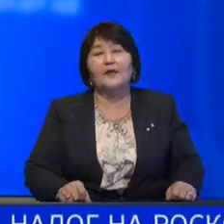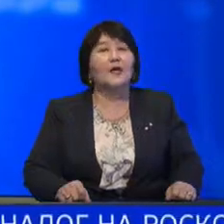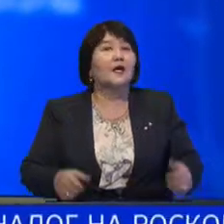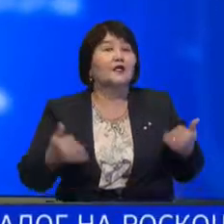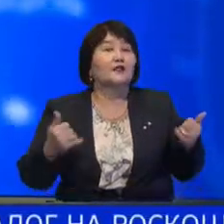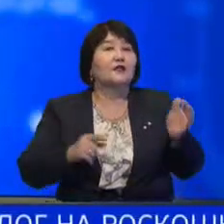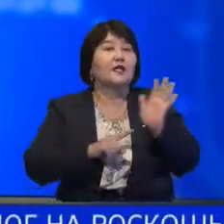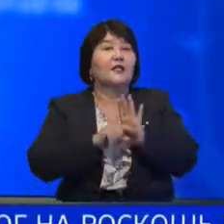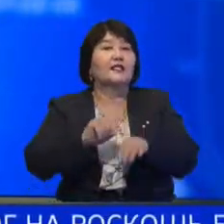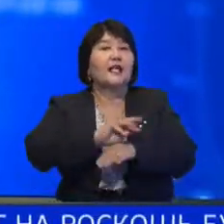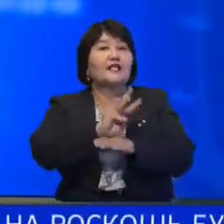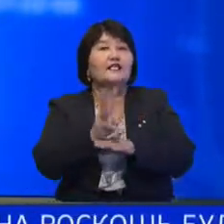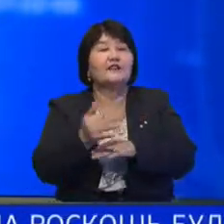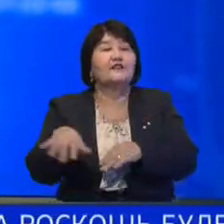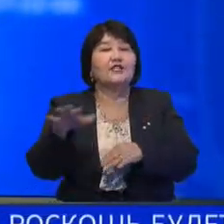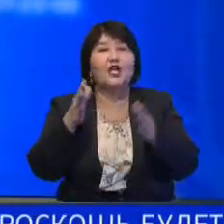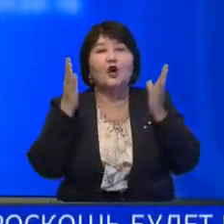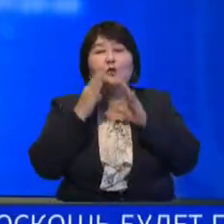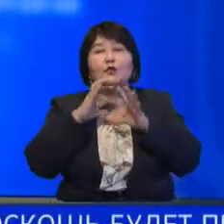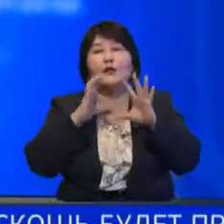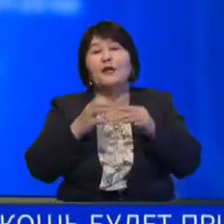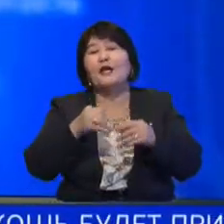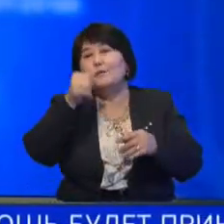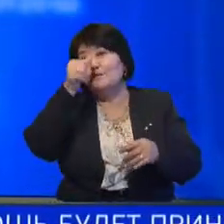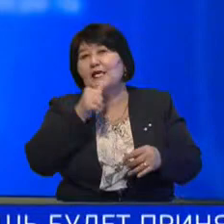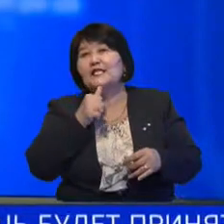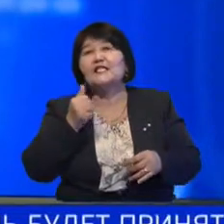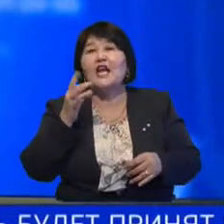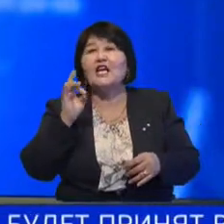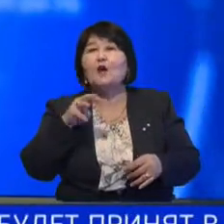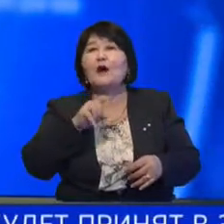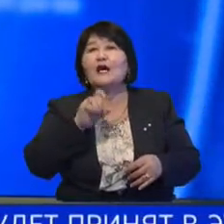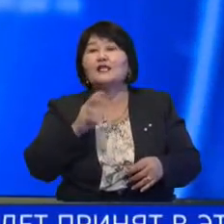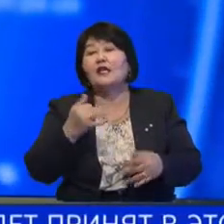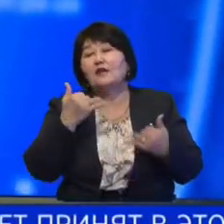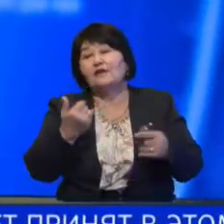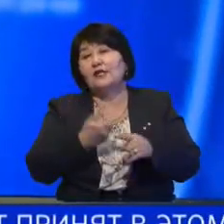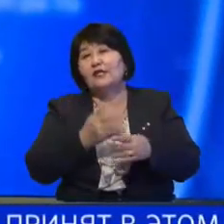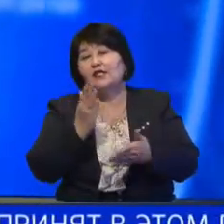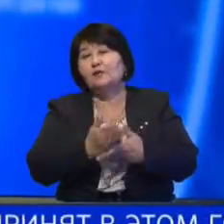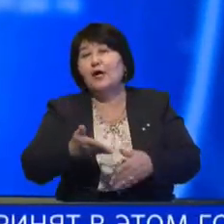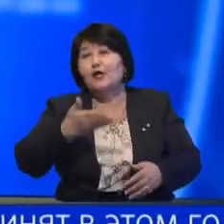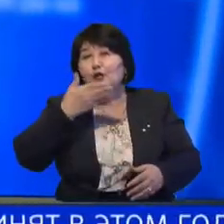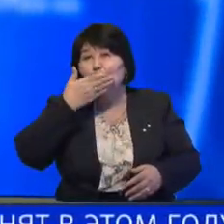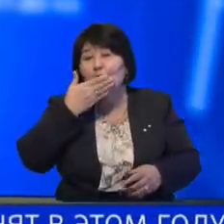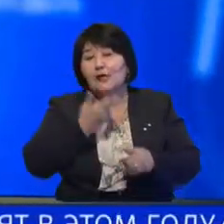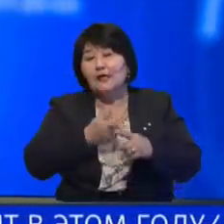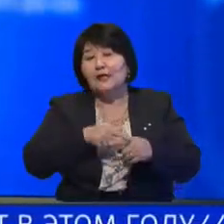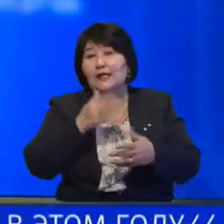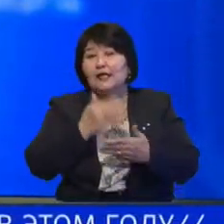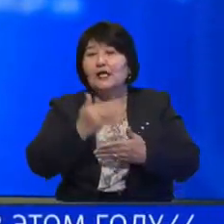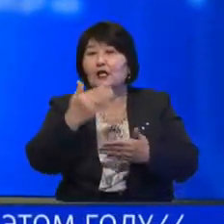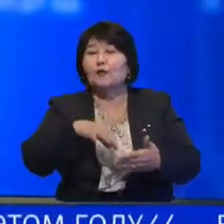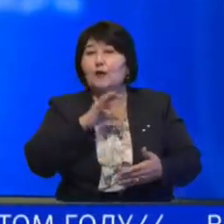сегодня начался священный для всех мусульман мира месяц Рамазан в этом месяце верующим предписано держать пост о правилах держания и